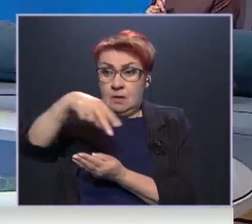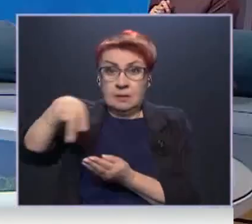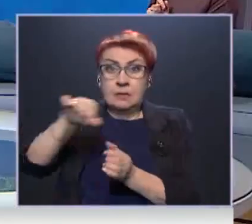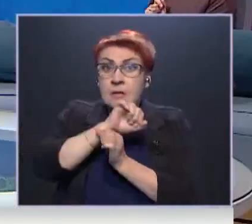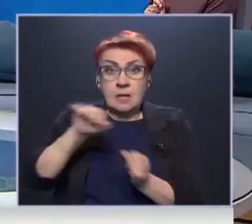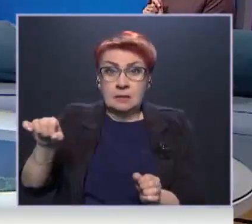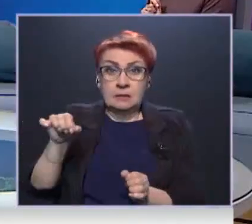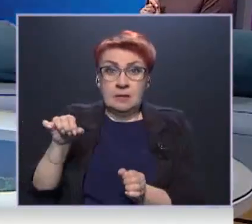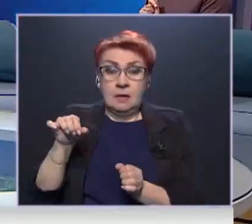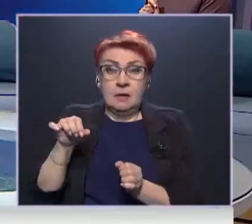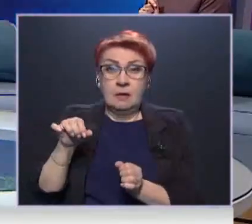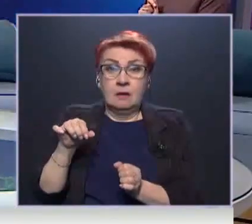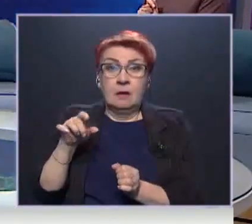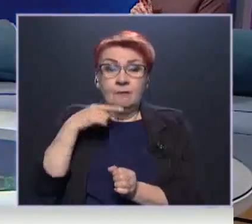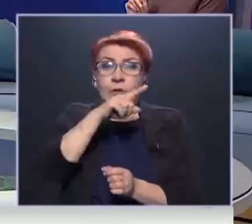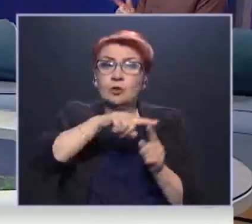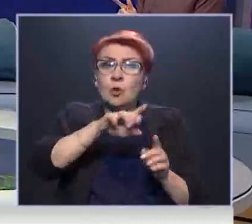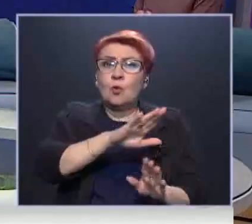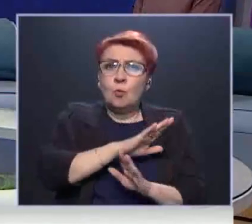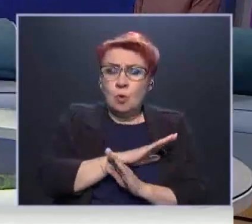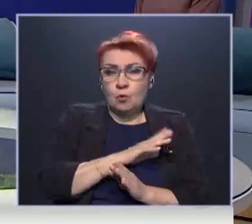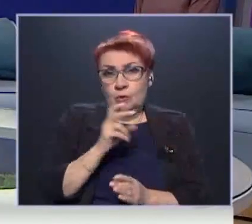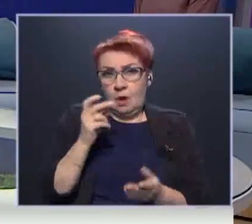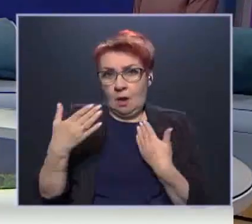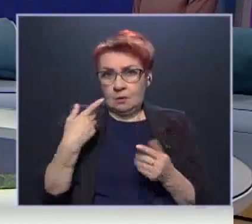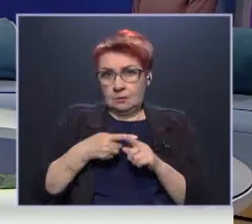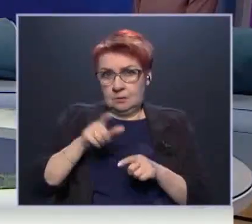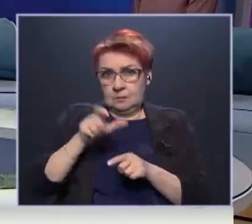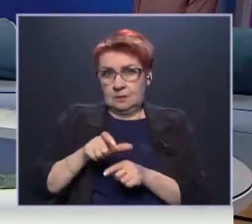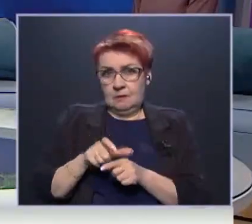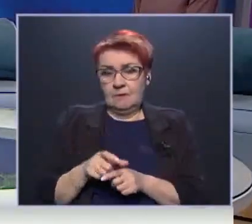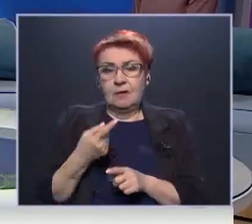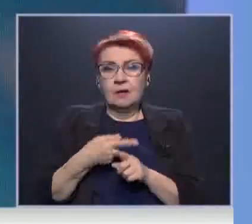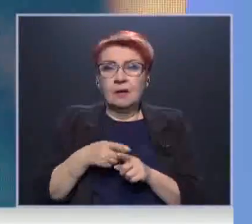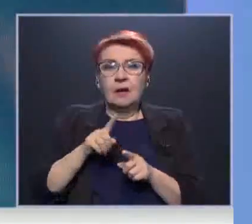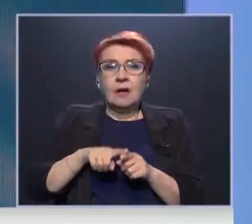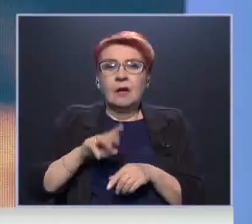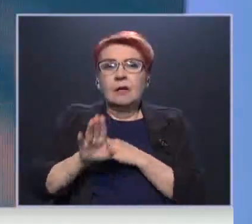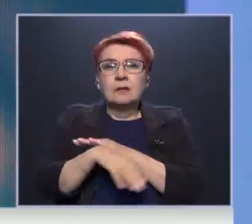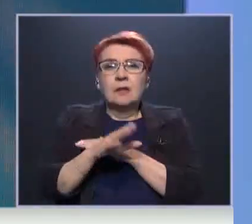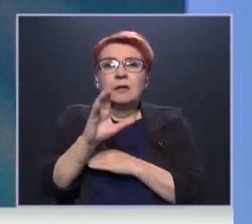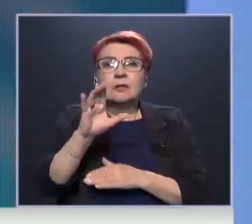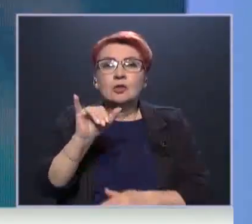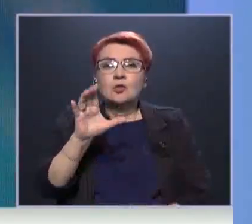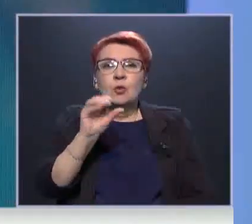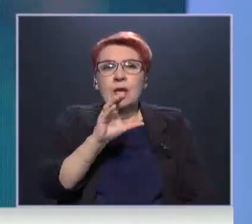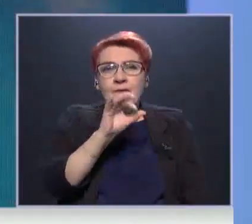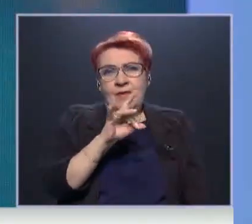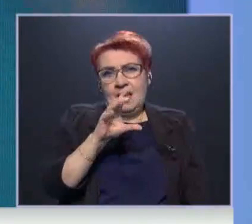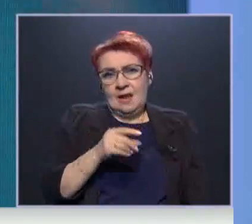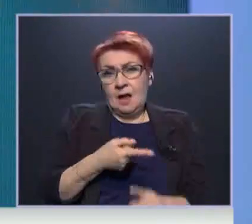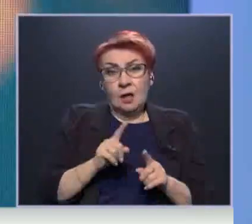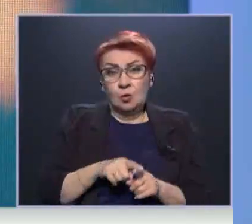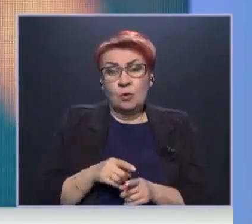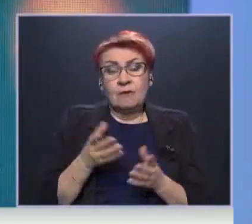не верю. Как к этому относится церковь? Вот часто такое встречается. Это типичное суеверие, которым нет числа.